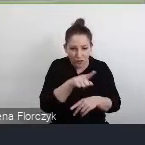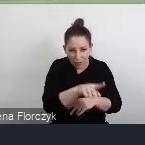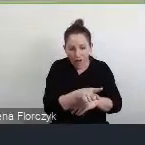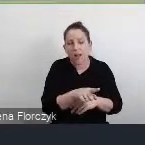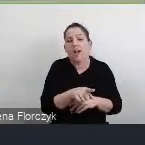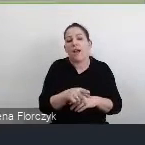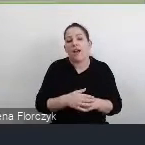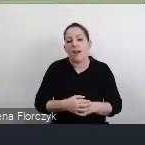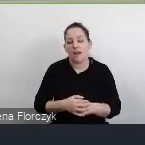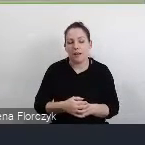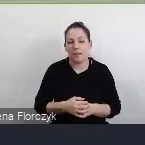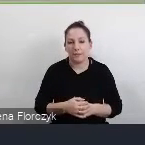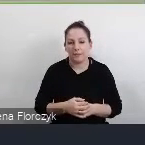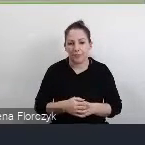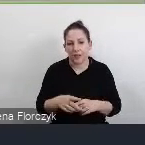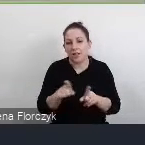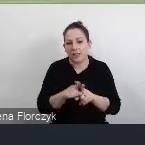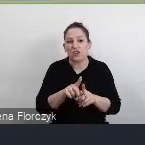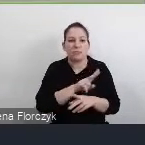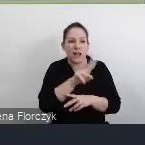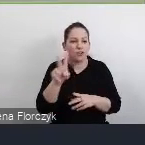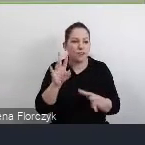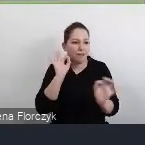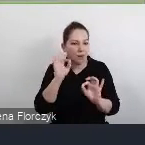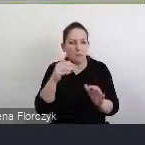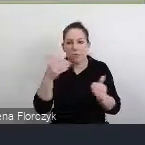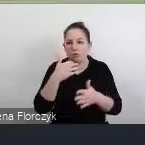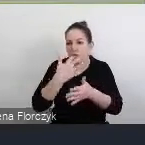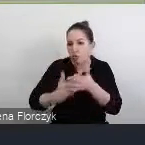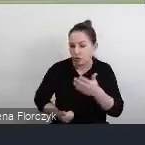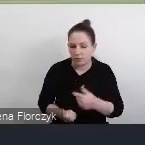że rzeczywiście dane są otwarte, każdy może skorzystać.